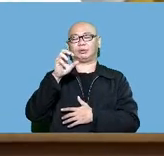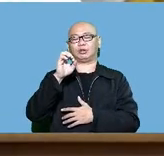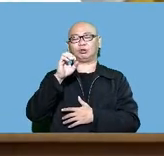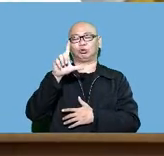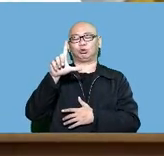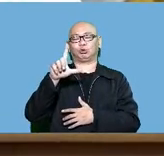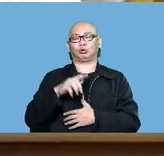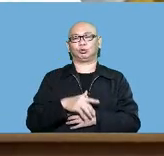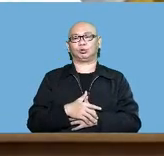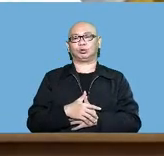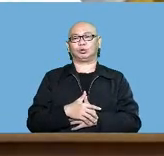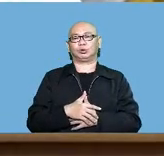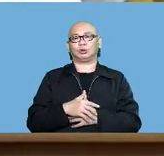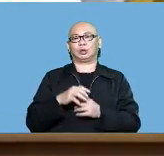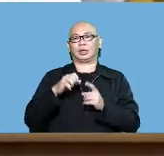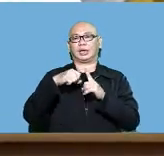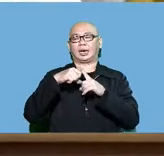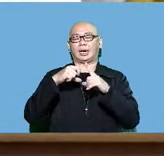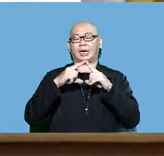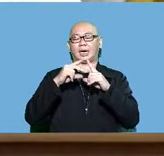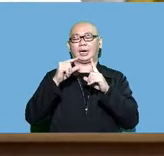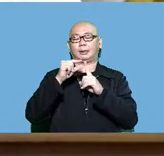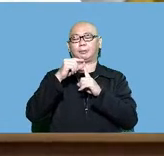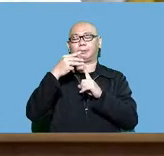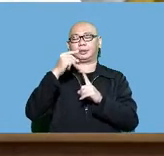000-806-6407 Karpet E